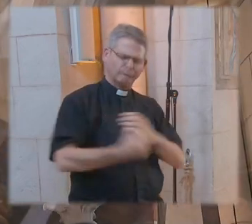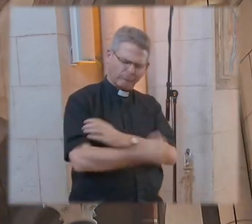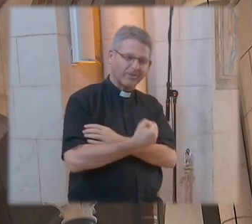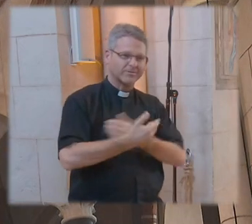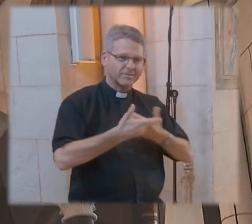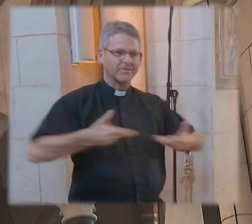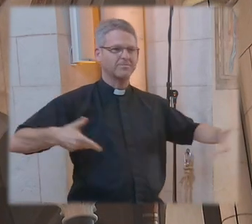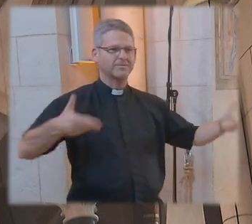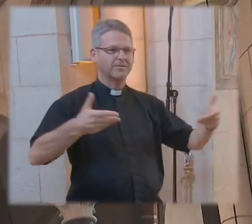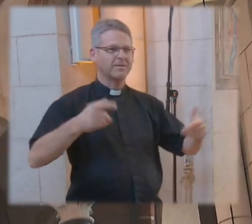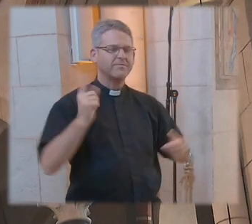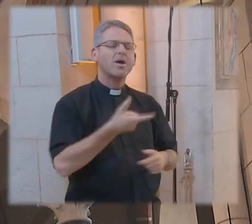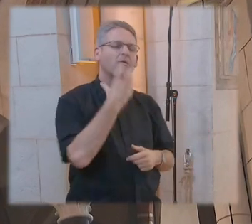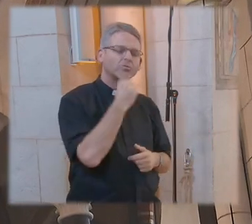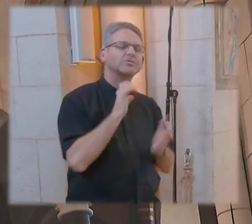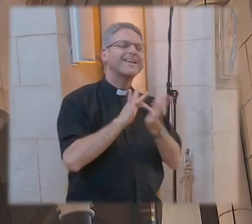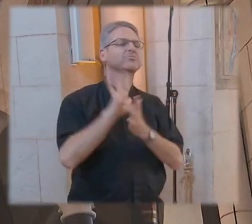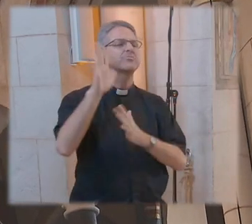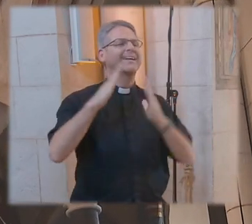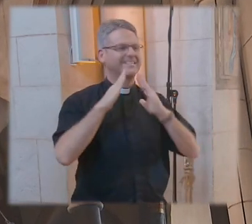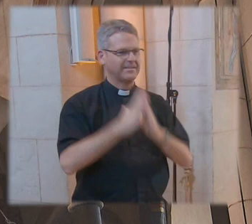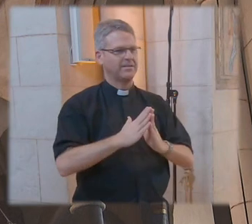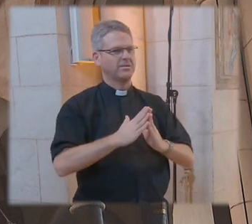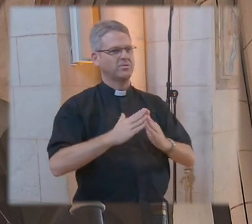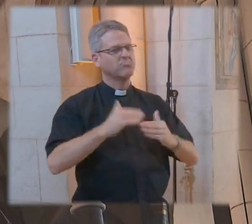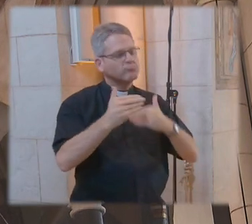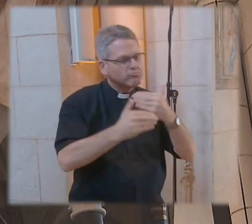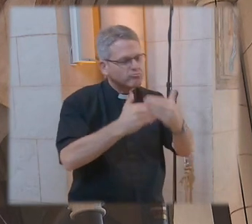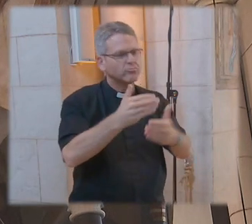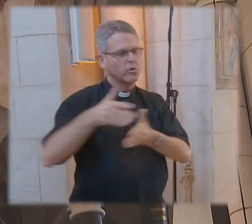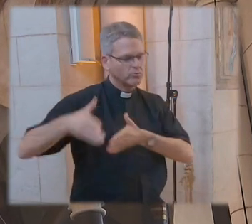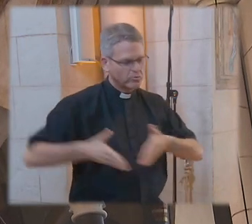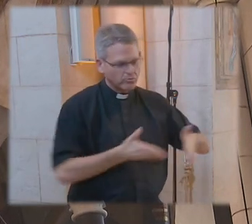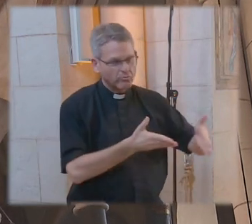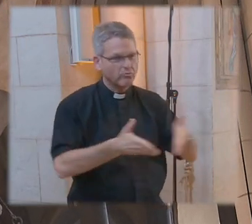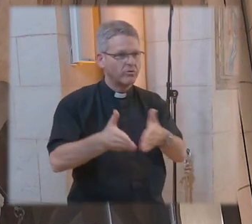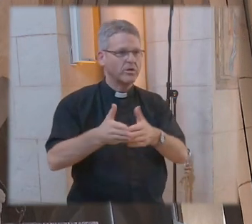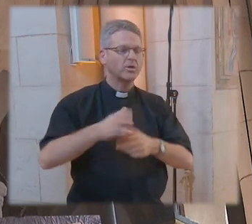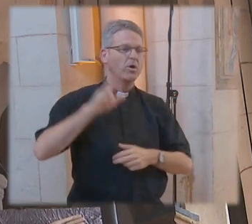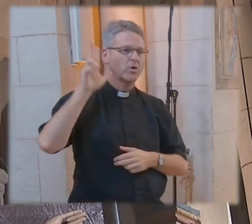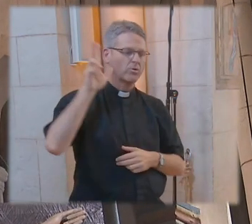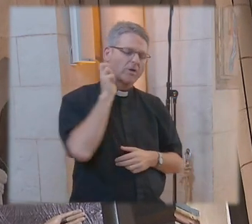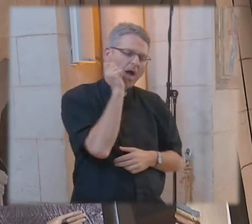Christus zu sein und machen Mut für unsere Wege im Alltag.